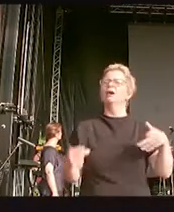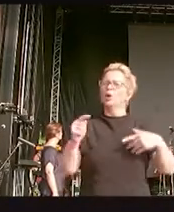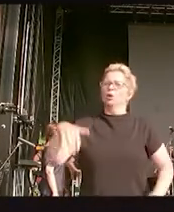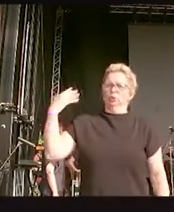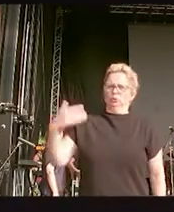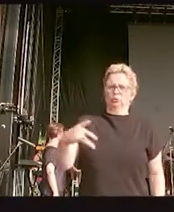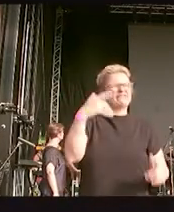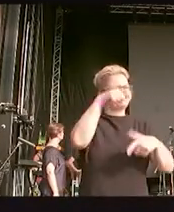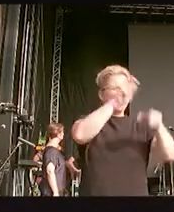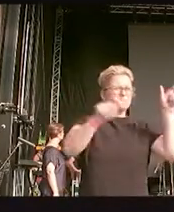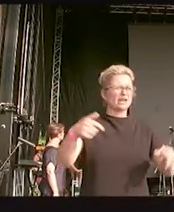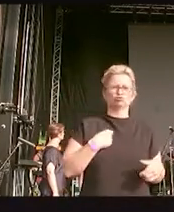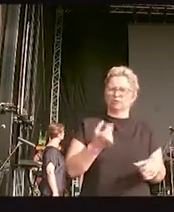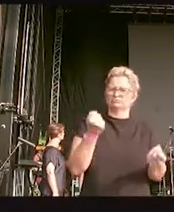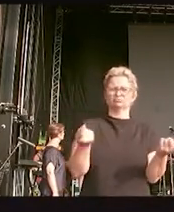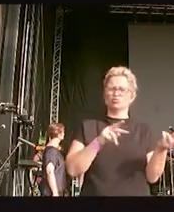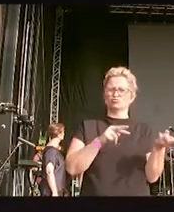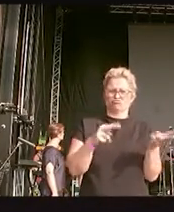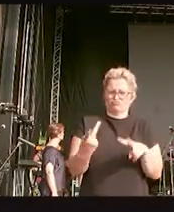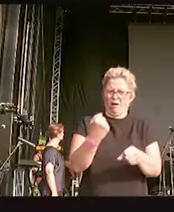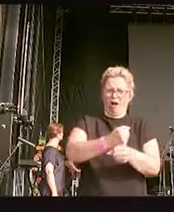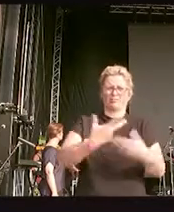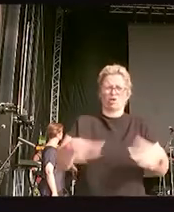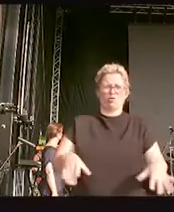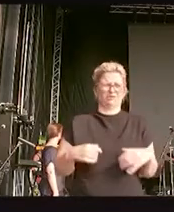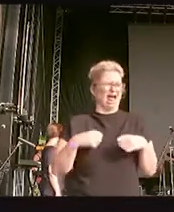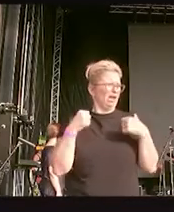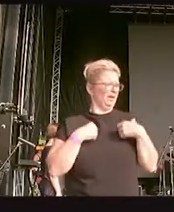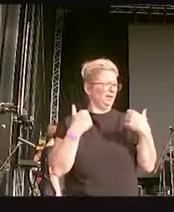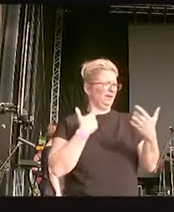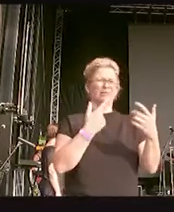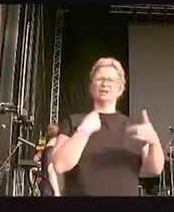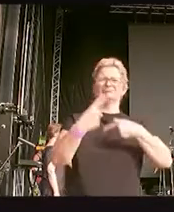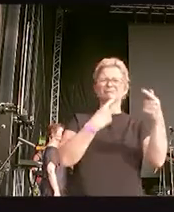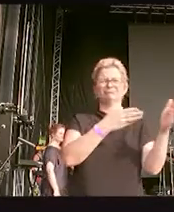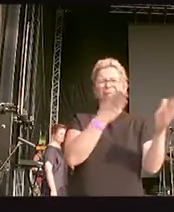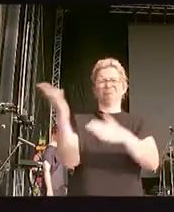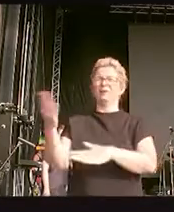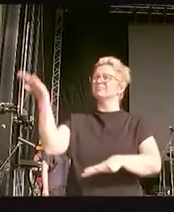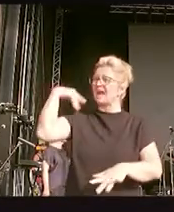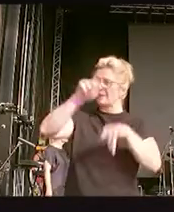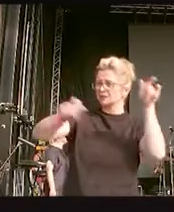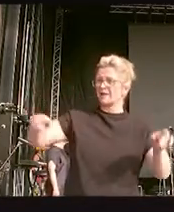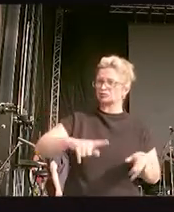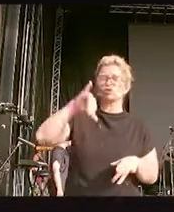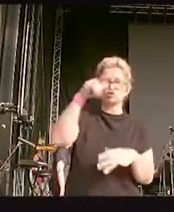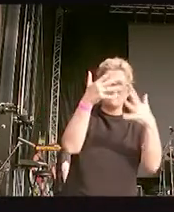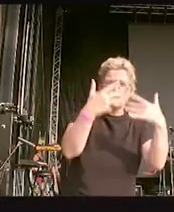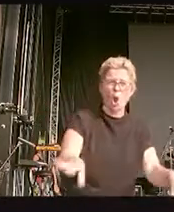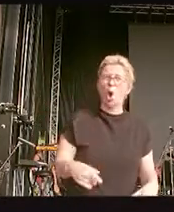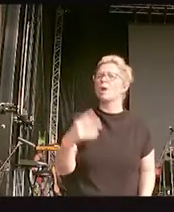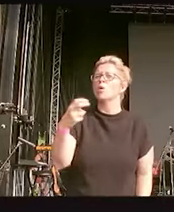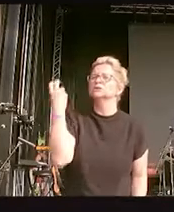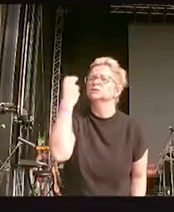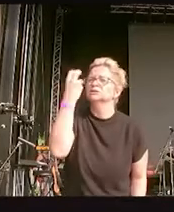kostet den Menschen Arbeit, das kostet ihnen das Leben. Und die Menschen, die damals ihren Job verloren und nie wieder einen